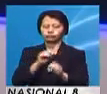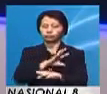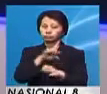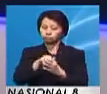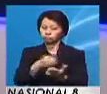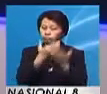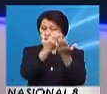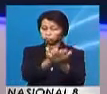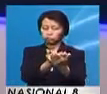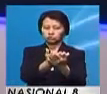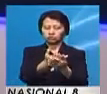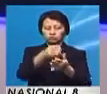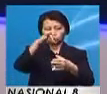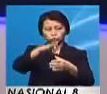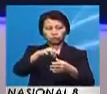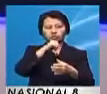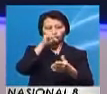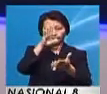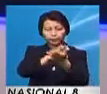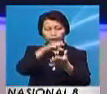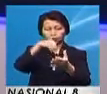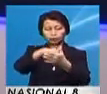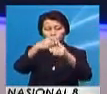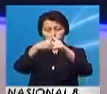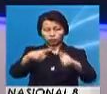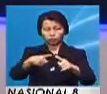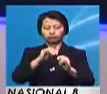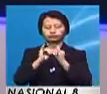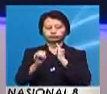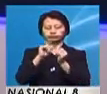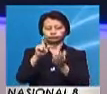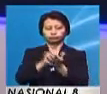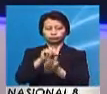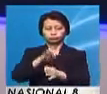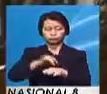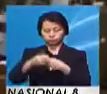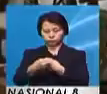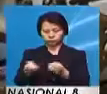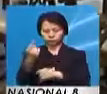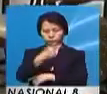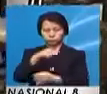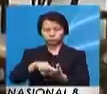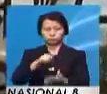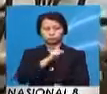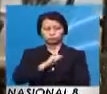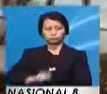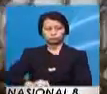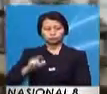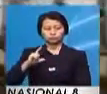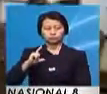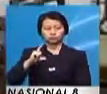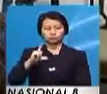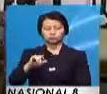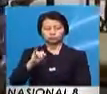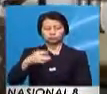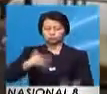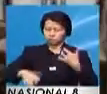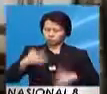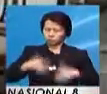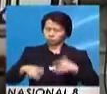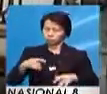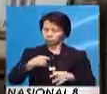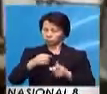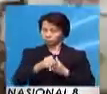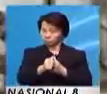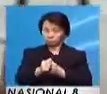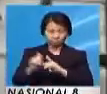mengemukakan undi tidak percaya di Dewan Rakyat. Dalam sidang media di pejabatnya hari ini, Tengku Razali menafikan dirinya mengetuai